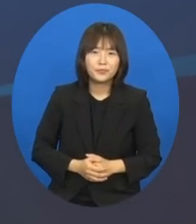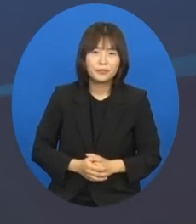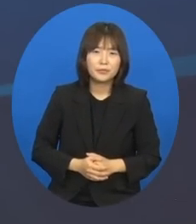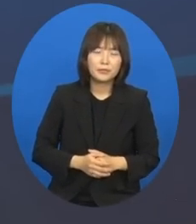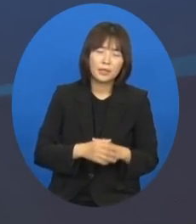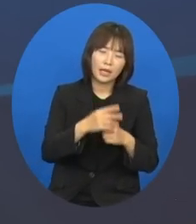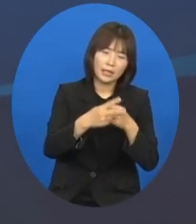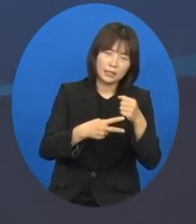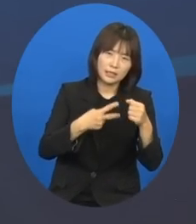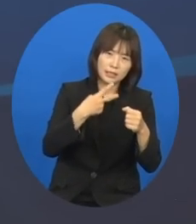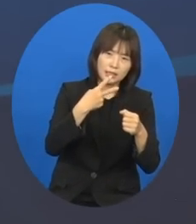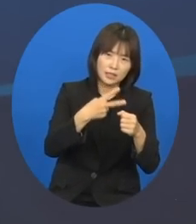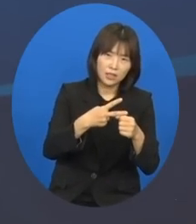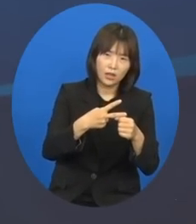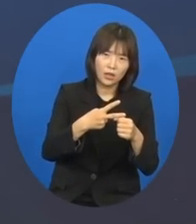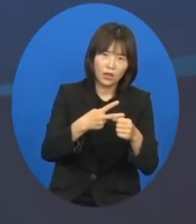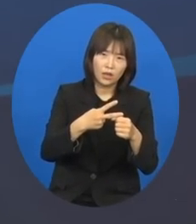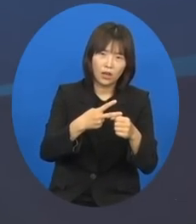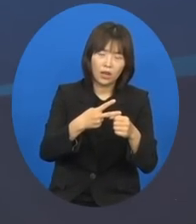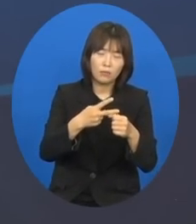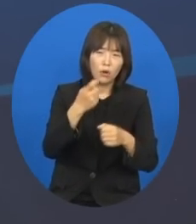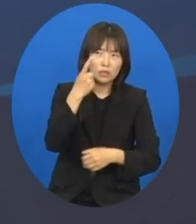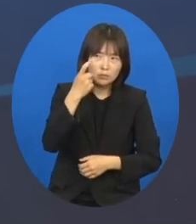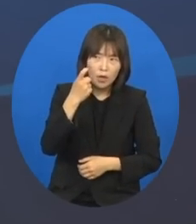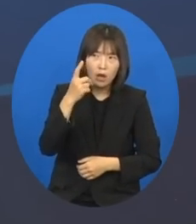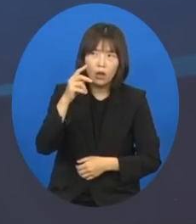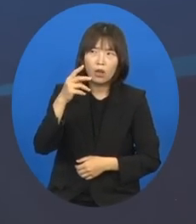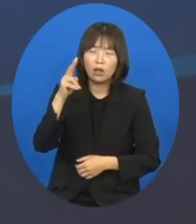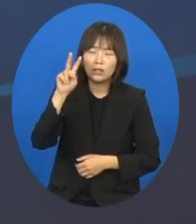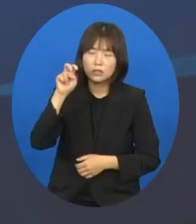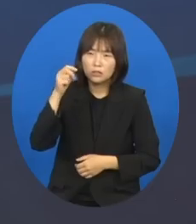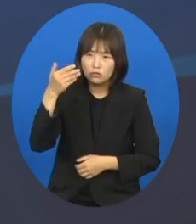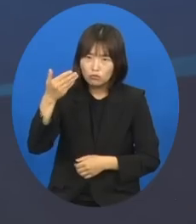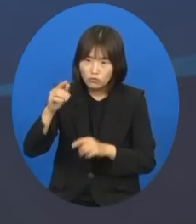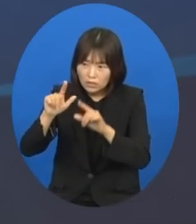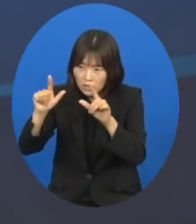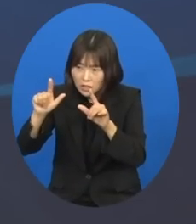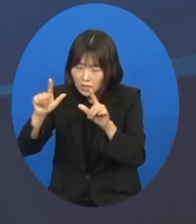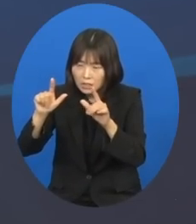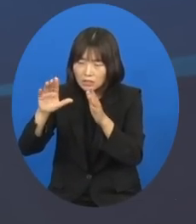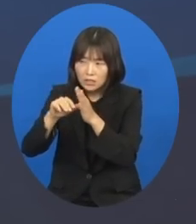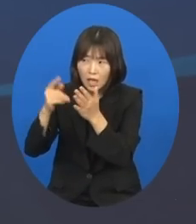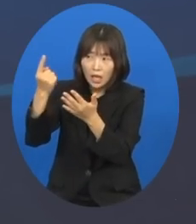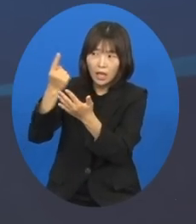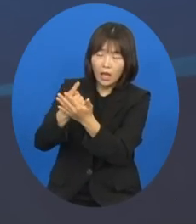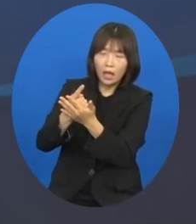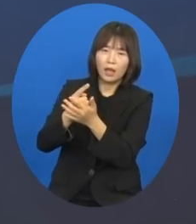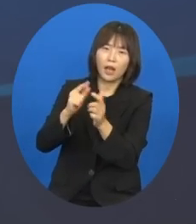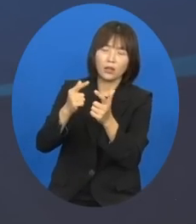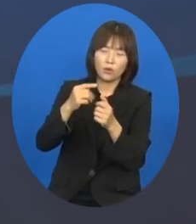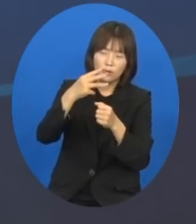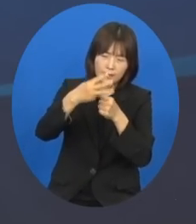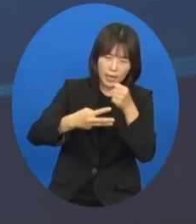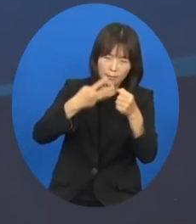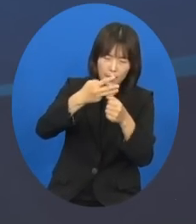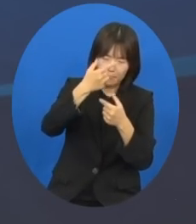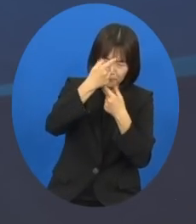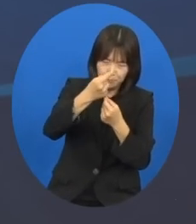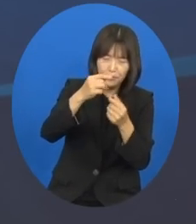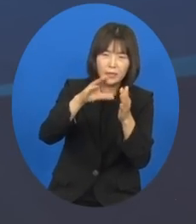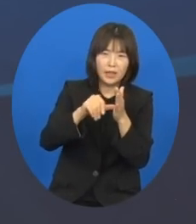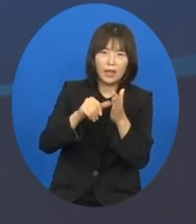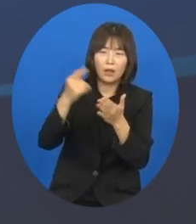11개월 29일이 되었다고이 많은 은혜가 아니라 3년이 되었을 때 임하는 은혜